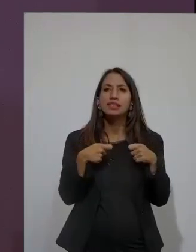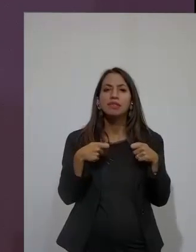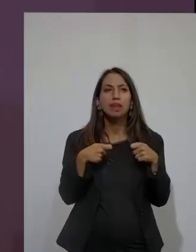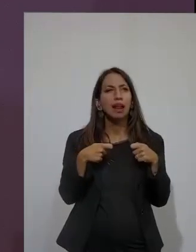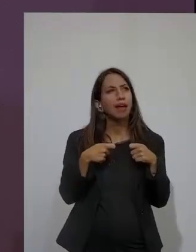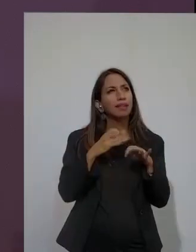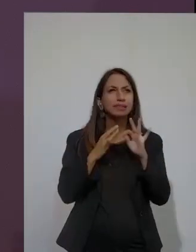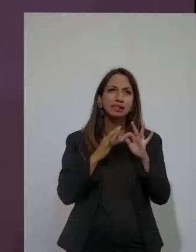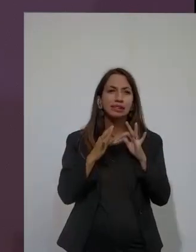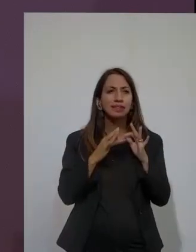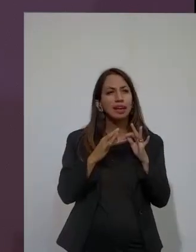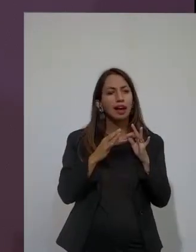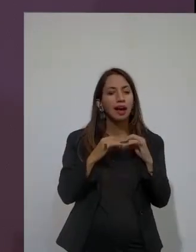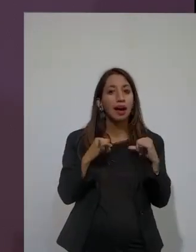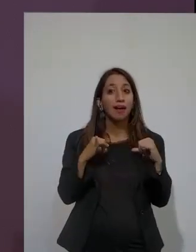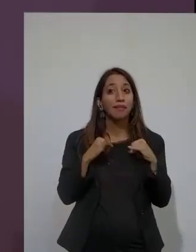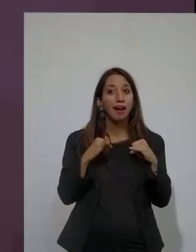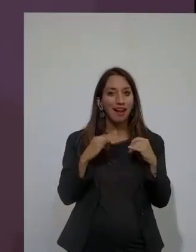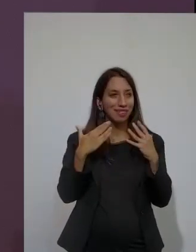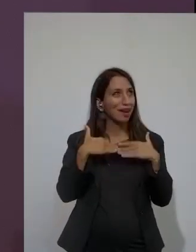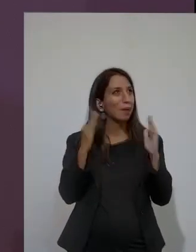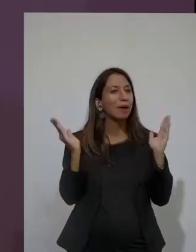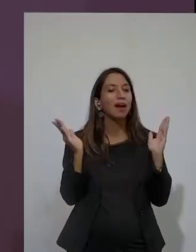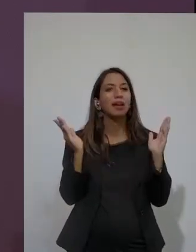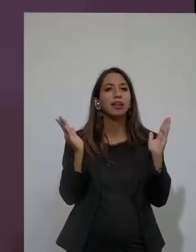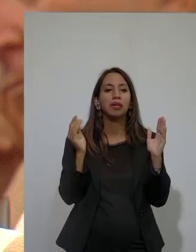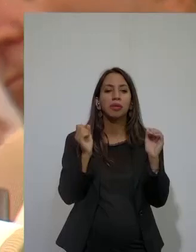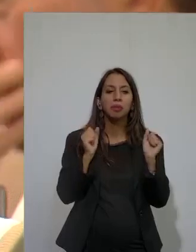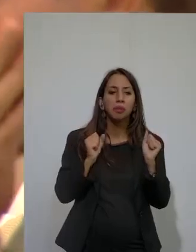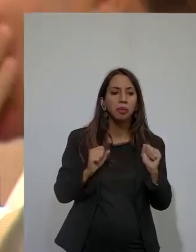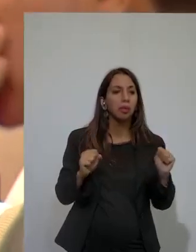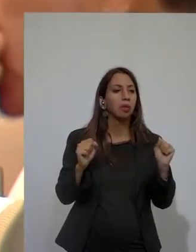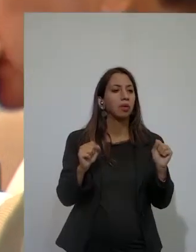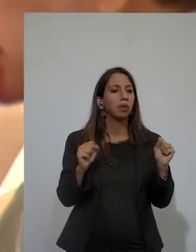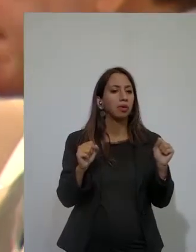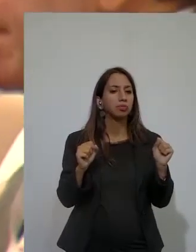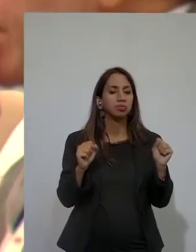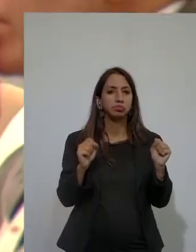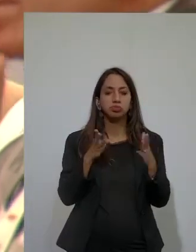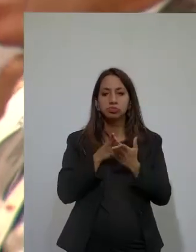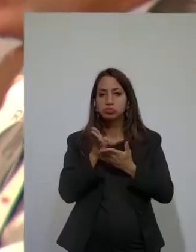flessibile nel senso che la vacanza open air può svolgere